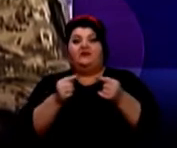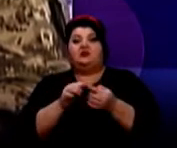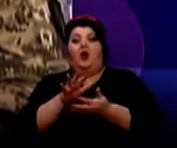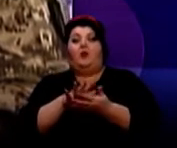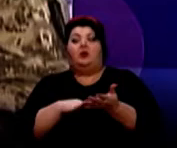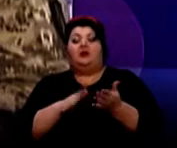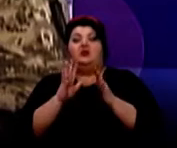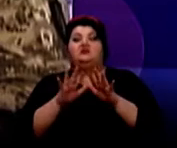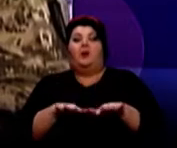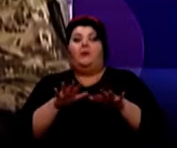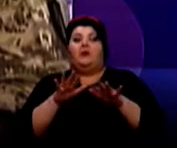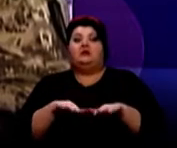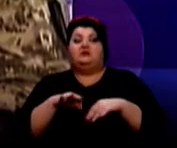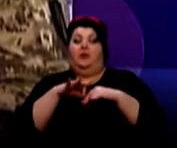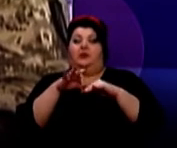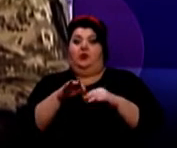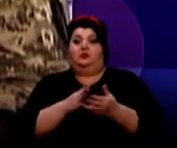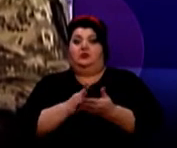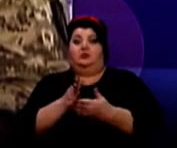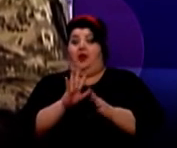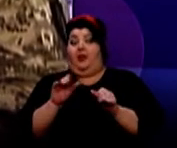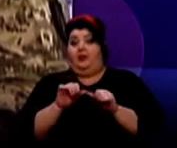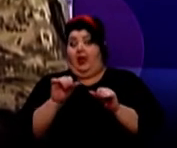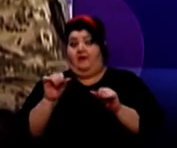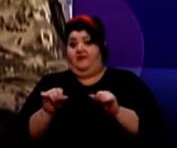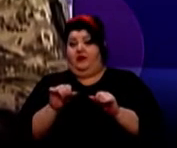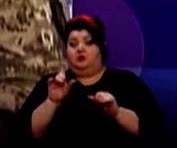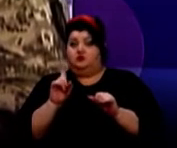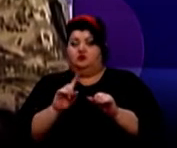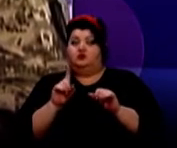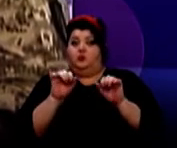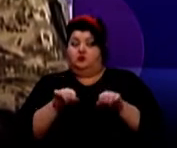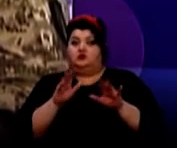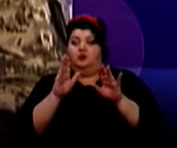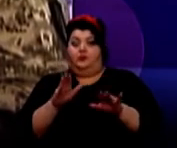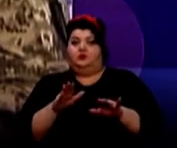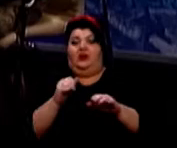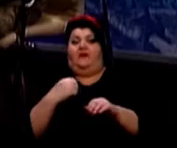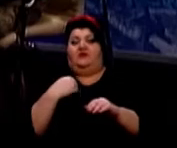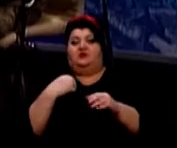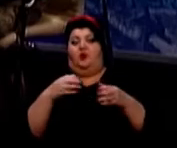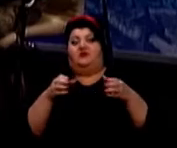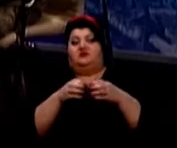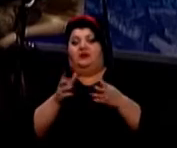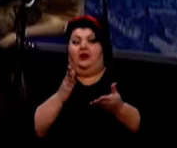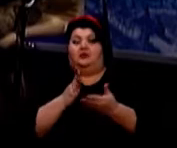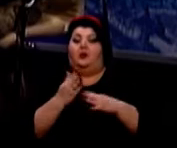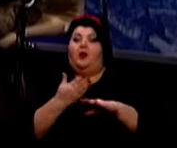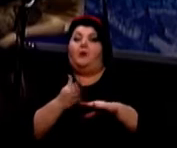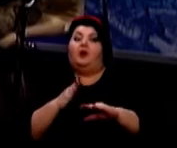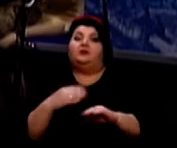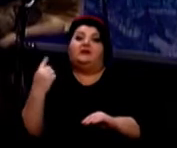місце проходження служби. Не виключено, що це можуть бути військові частини, які знаходяться на Полтавській області. Щоб